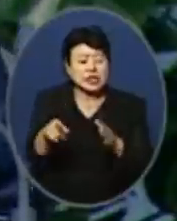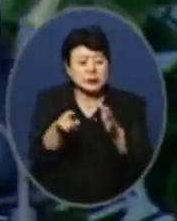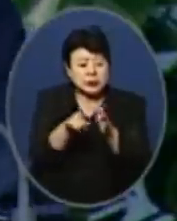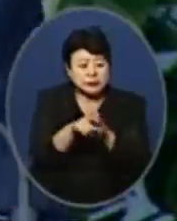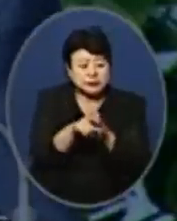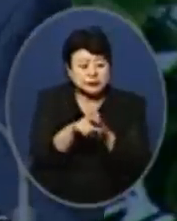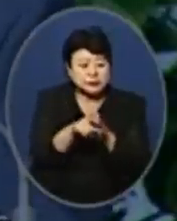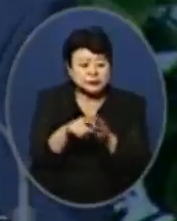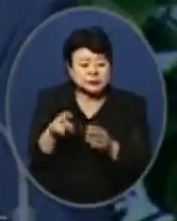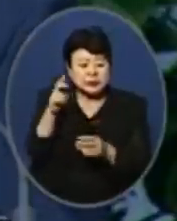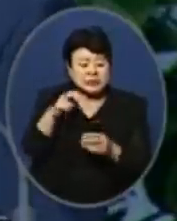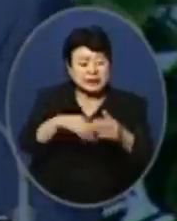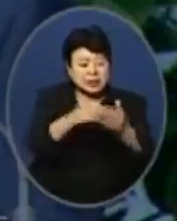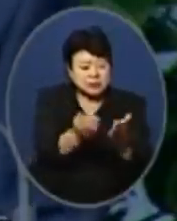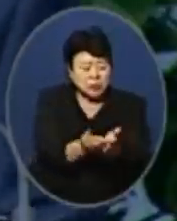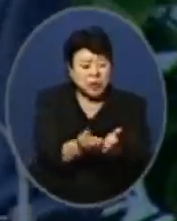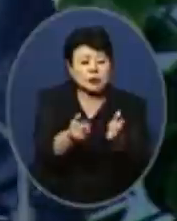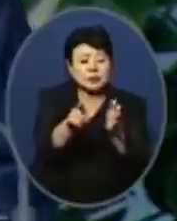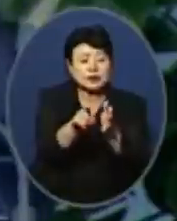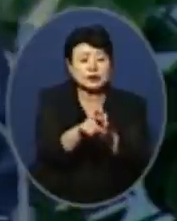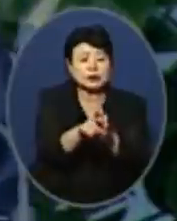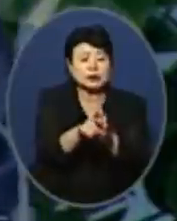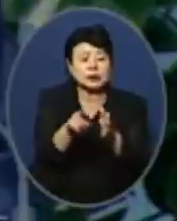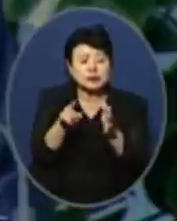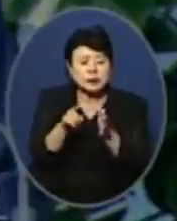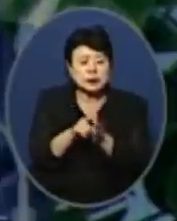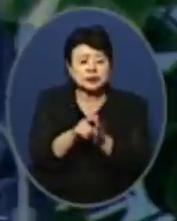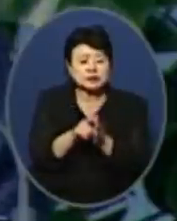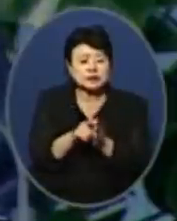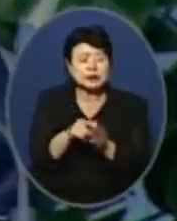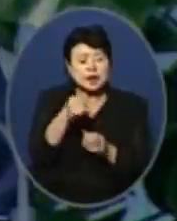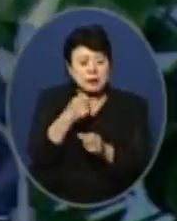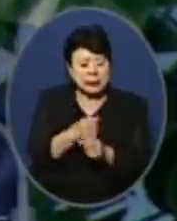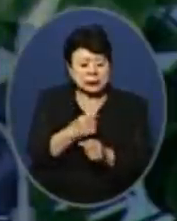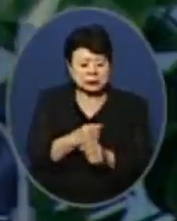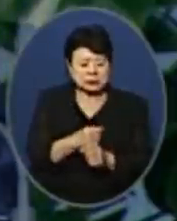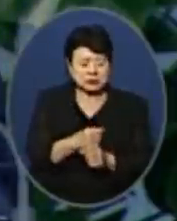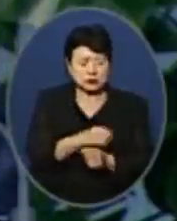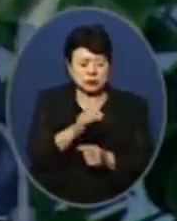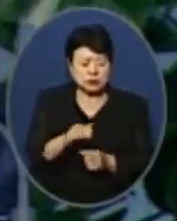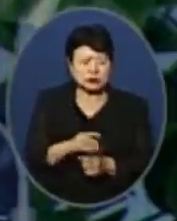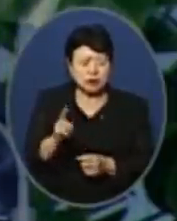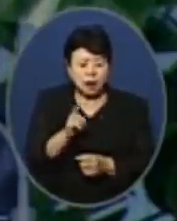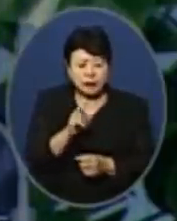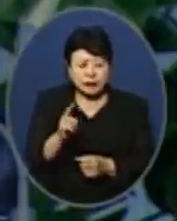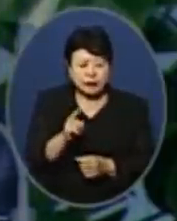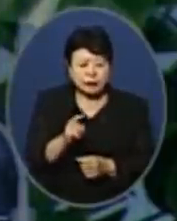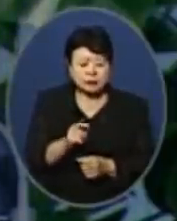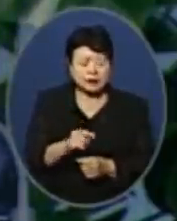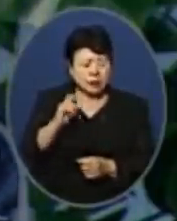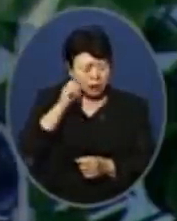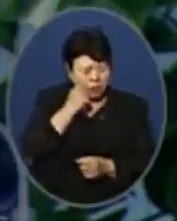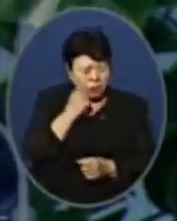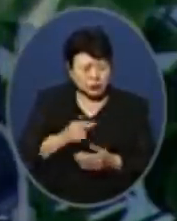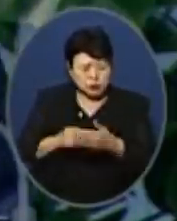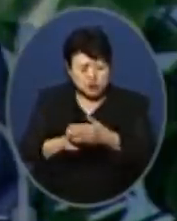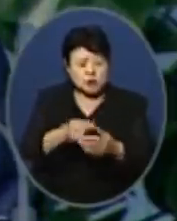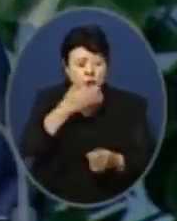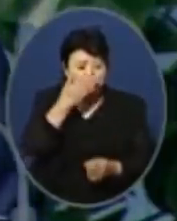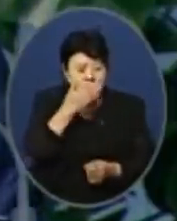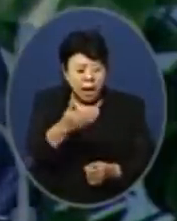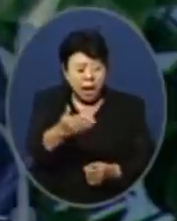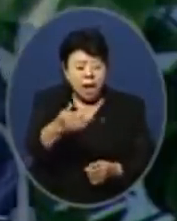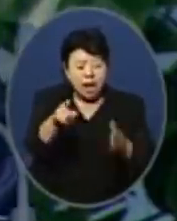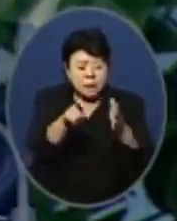믿음, 찬양대원들 가운데 믿음, 이 믿음이 형성되면은 우리는 어떠한 난관이라도 극복할 수 있는